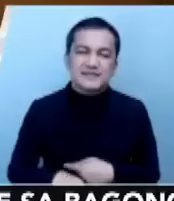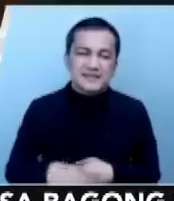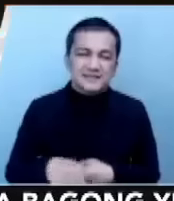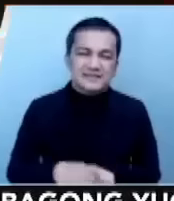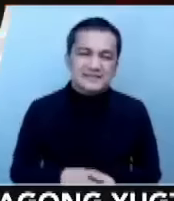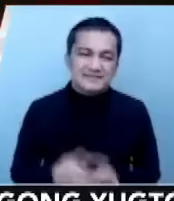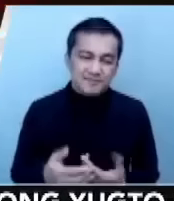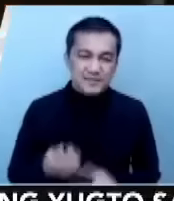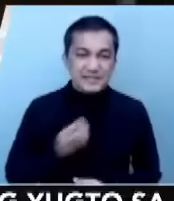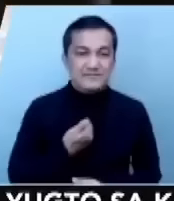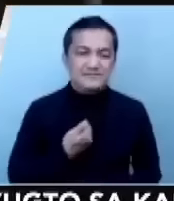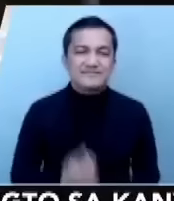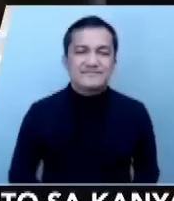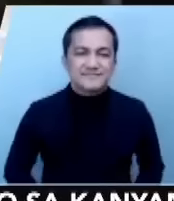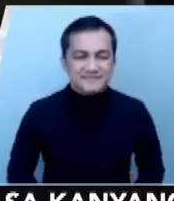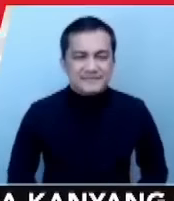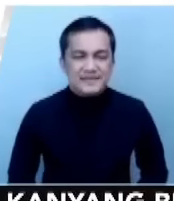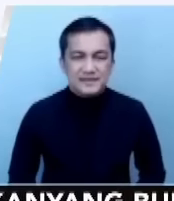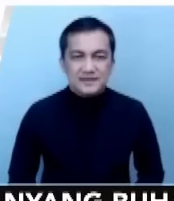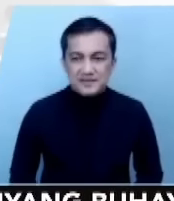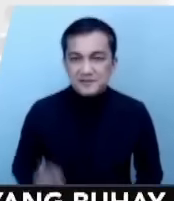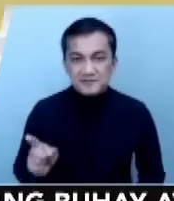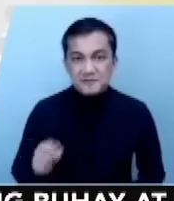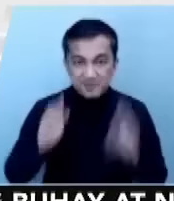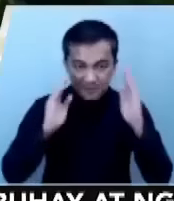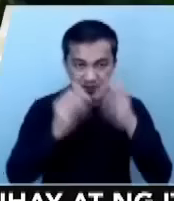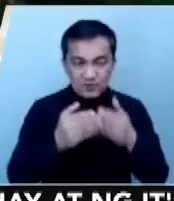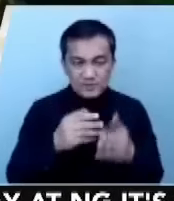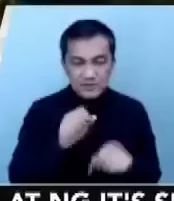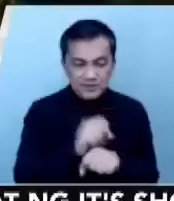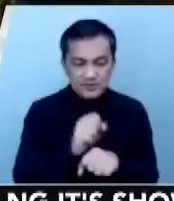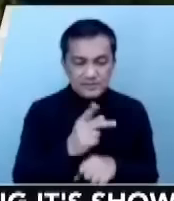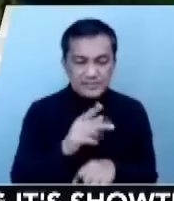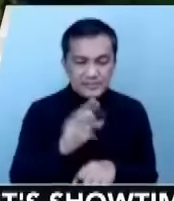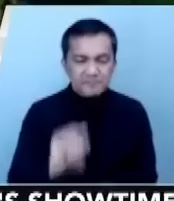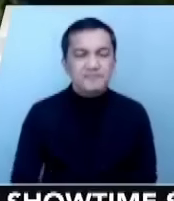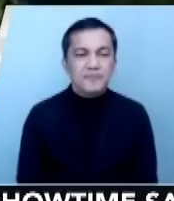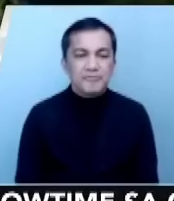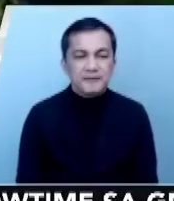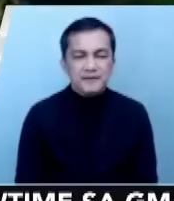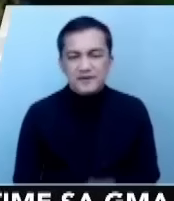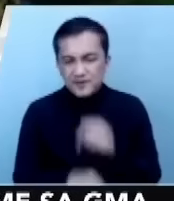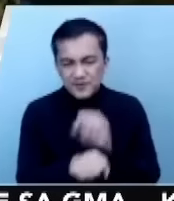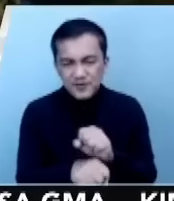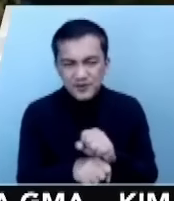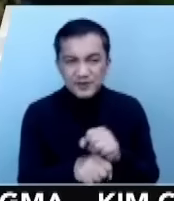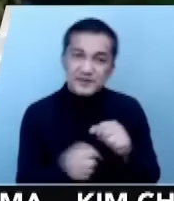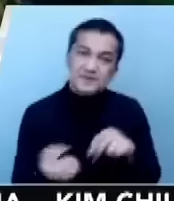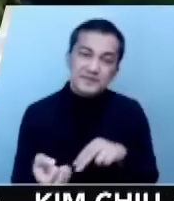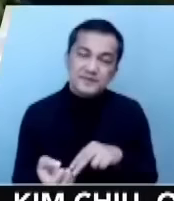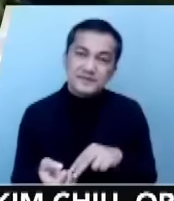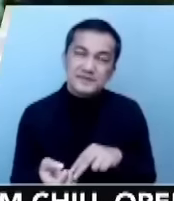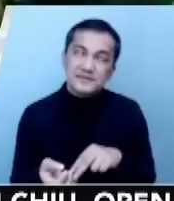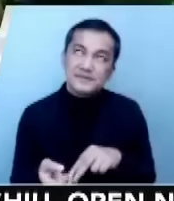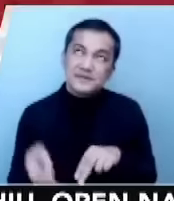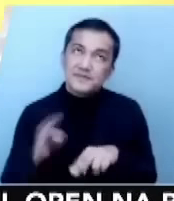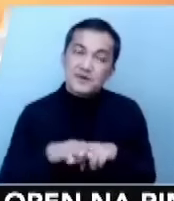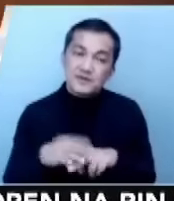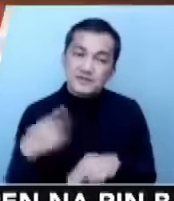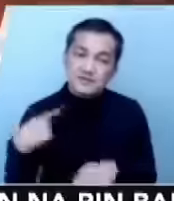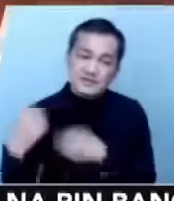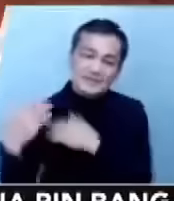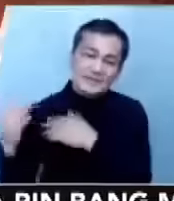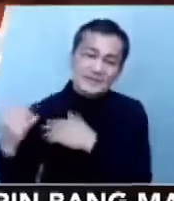myself. Mas focus daw muna sa work si Kim. Work and bonus na siguro kung may kumakalabit dyan na